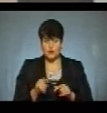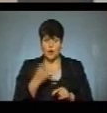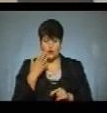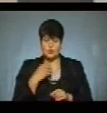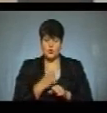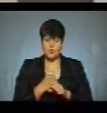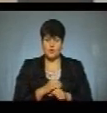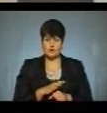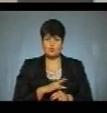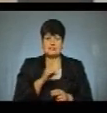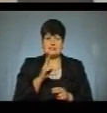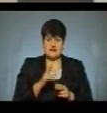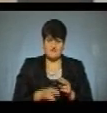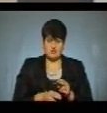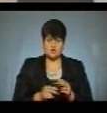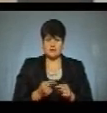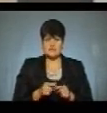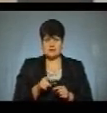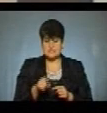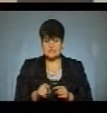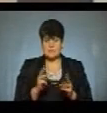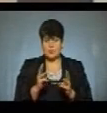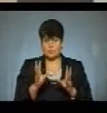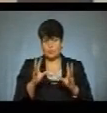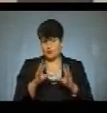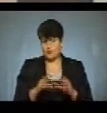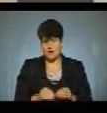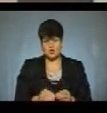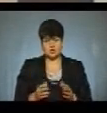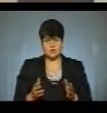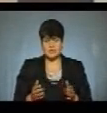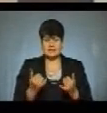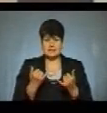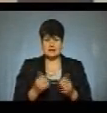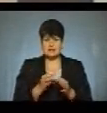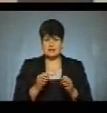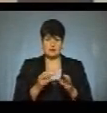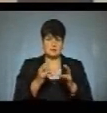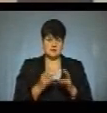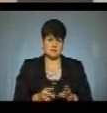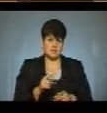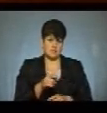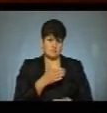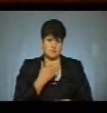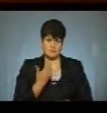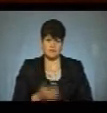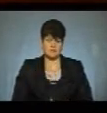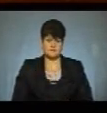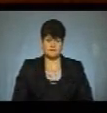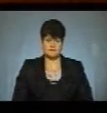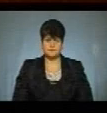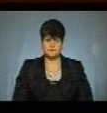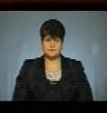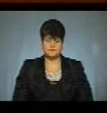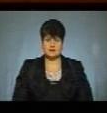були завершені, це полум'я було погашене і, відповідно, зараз ніякої небезпеки там немає.